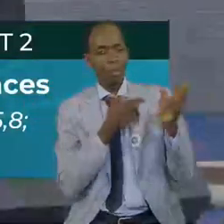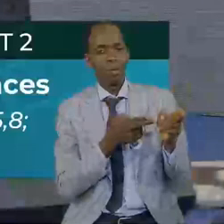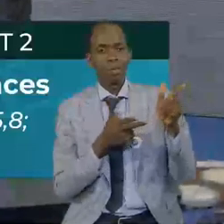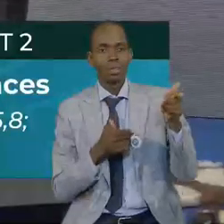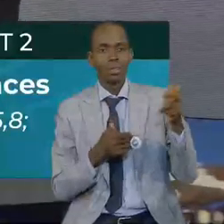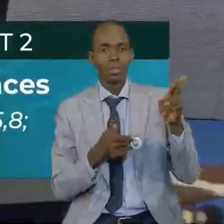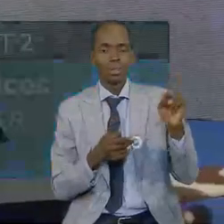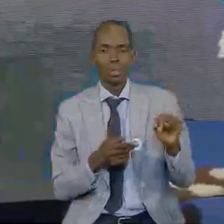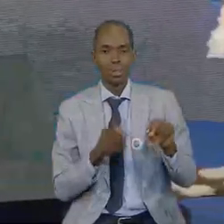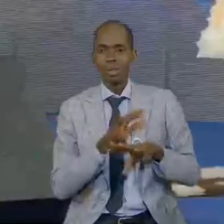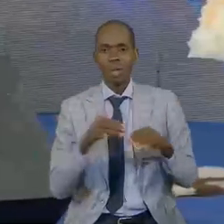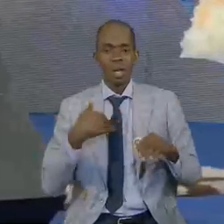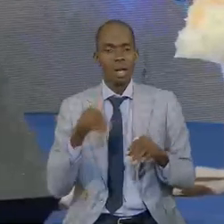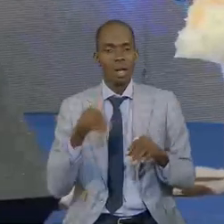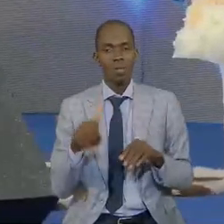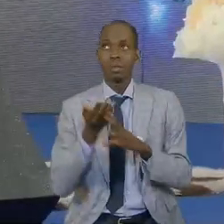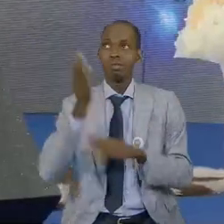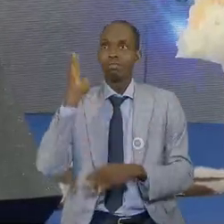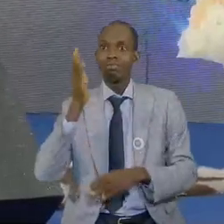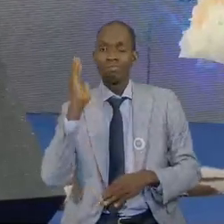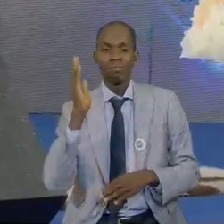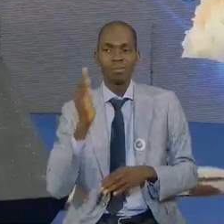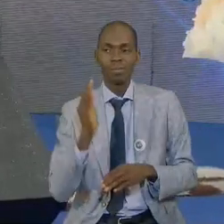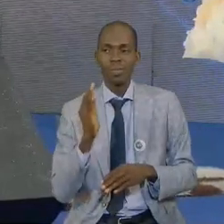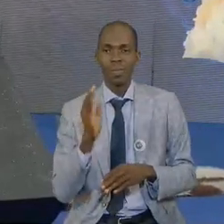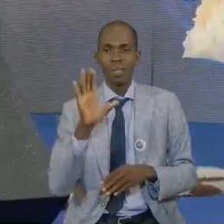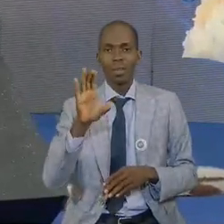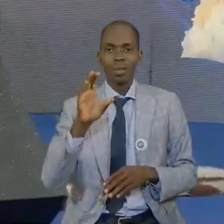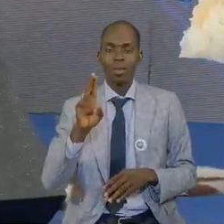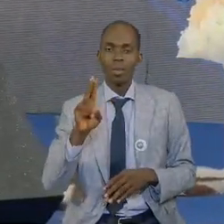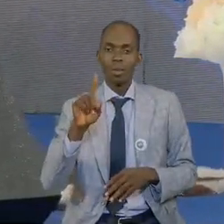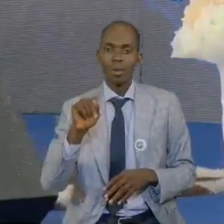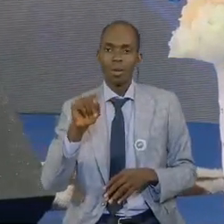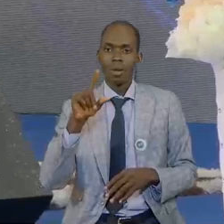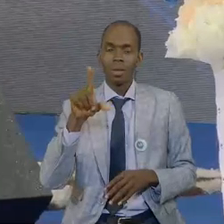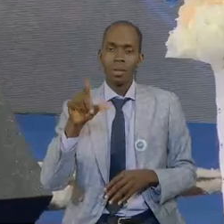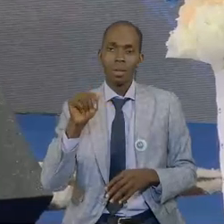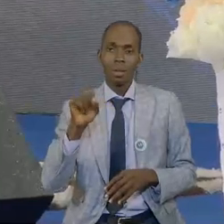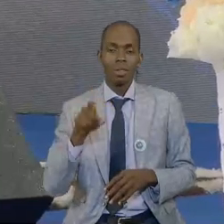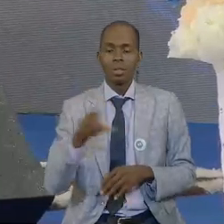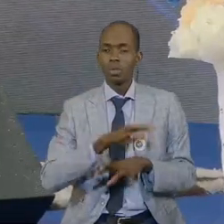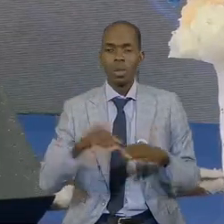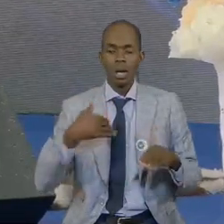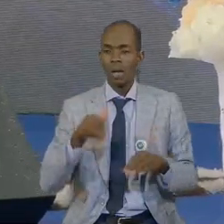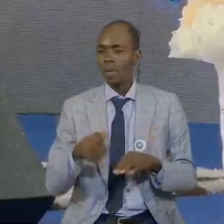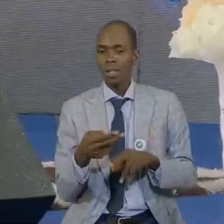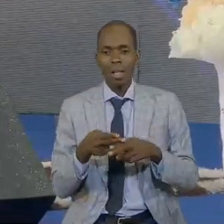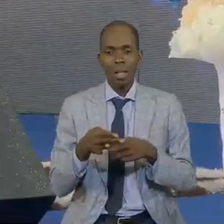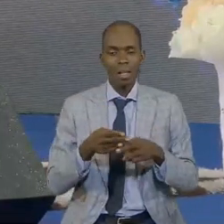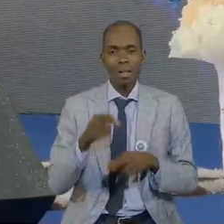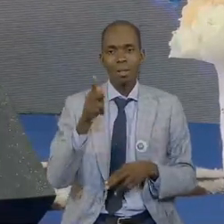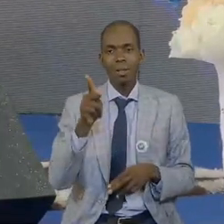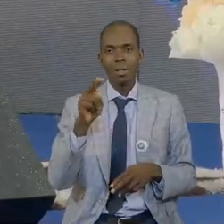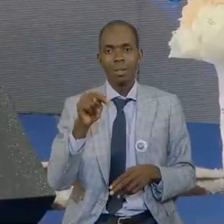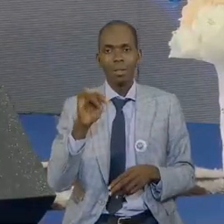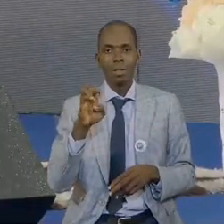any cutlass. Ils n'ont pas de coupe-coupe. They don't have any knife. Ils n'ont même pas de couteau. They come with